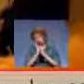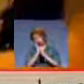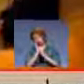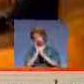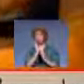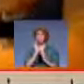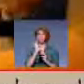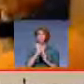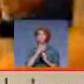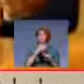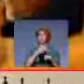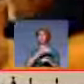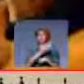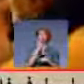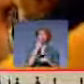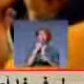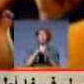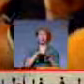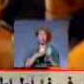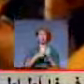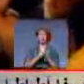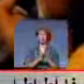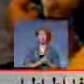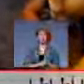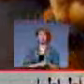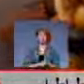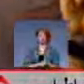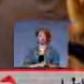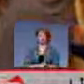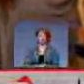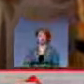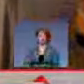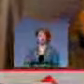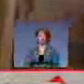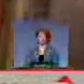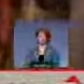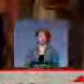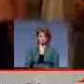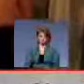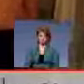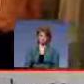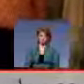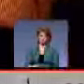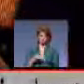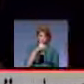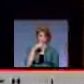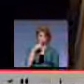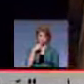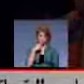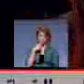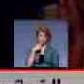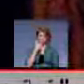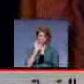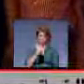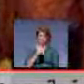تحت؟ طيب ممكن ننزل اهل البيت في حاجه بسيطه حضرتك يعني اهم حاجه لازم نعملها كلنا ان احنا نكون